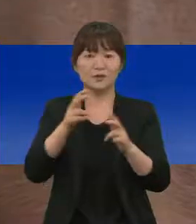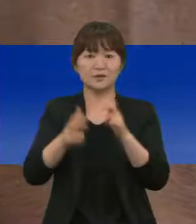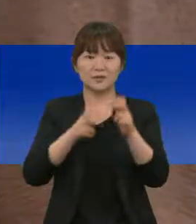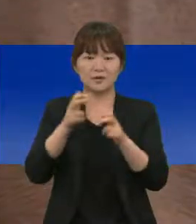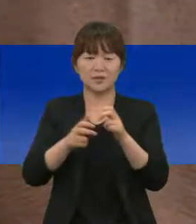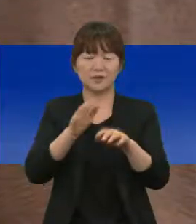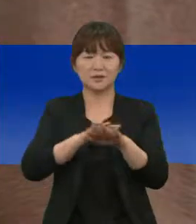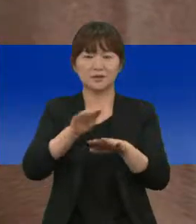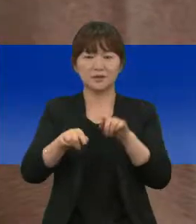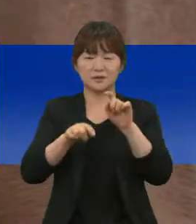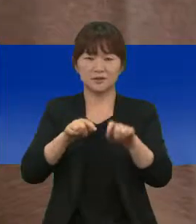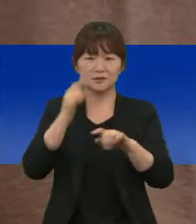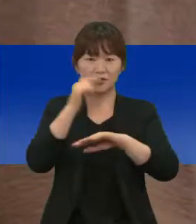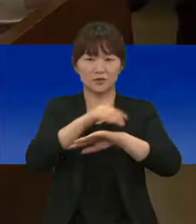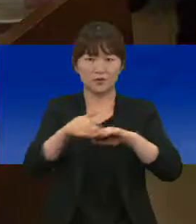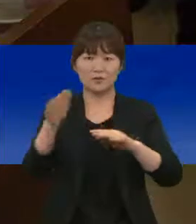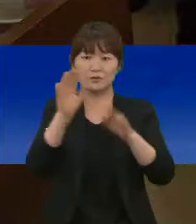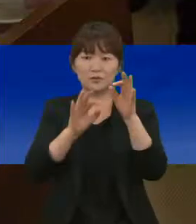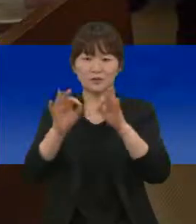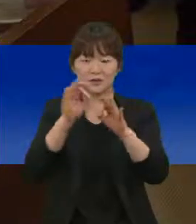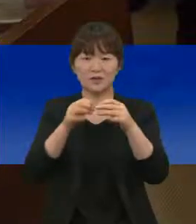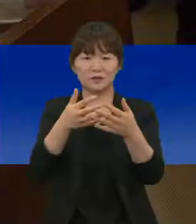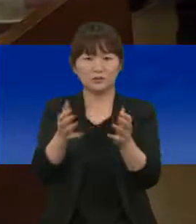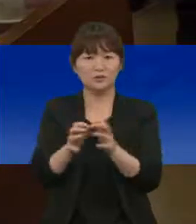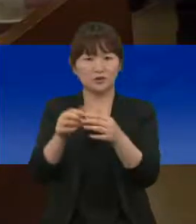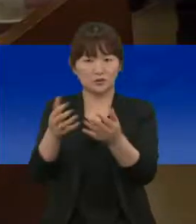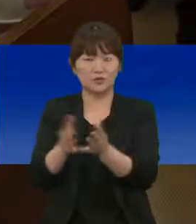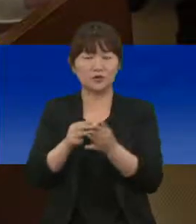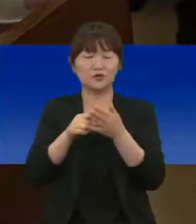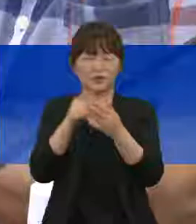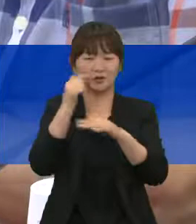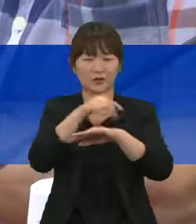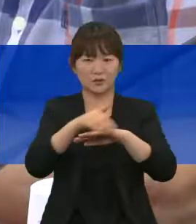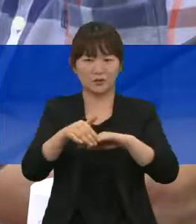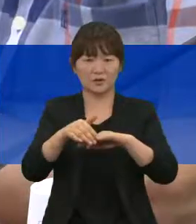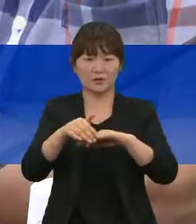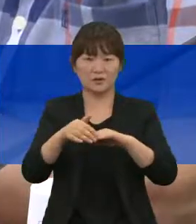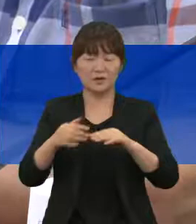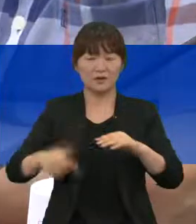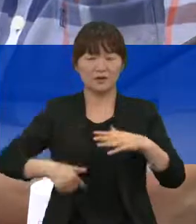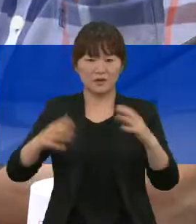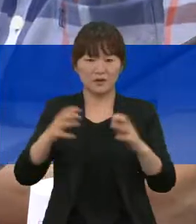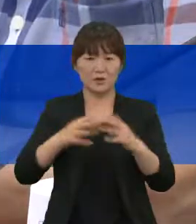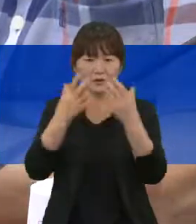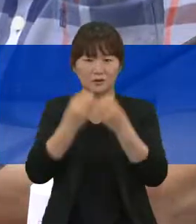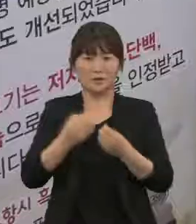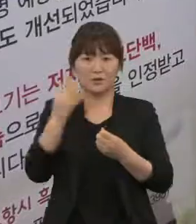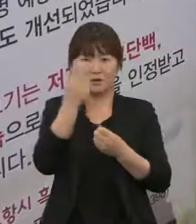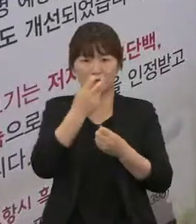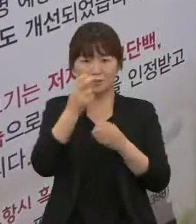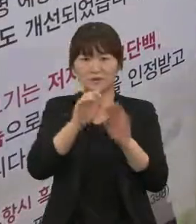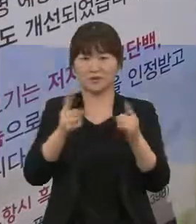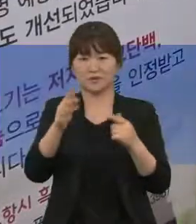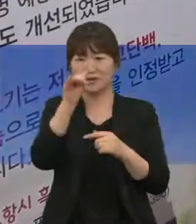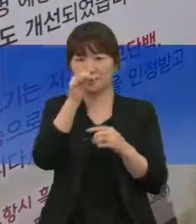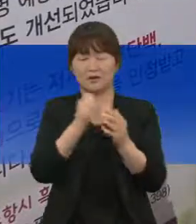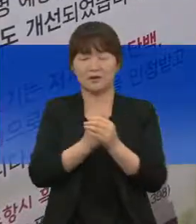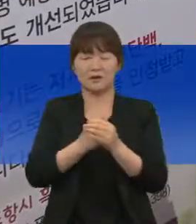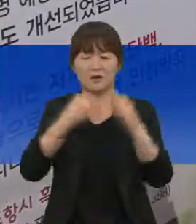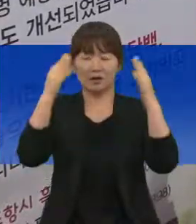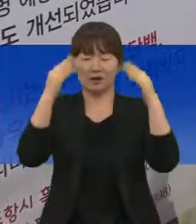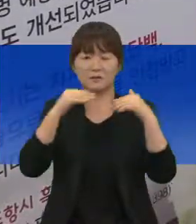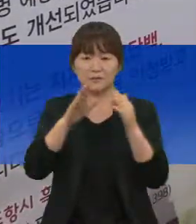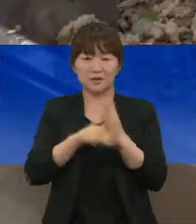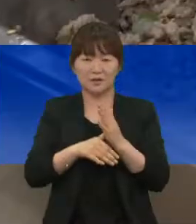공약사업의 실천 전략 모색과 부서별 추진계획, 협업사항 검토에 나섰습니다. 포항시는